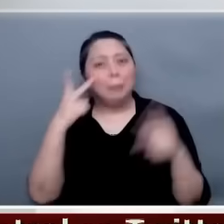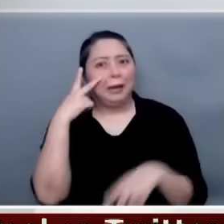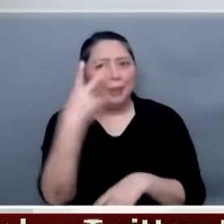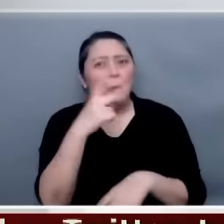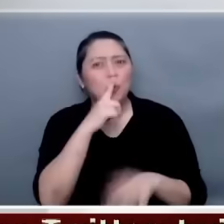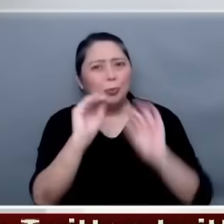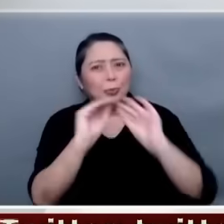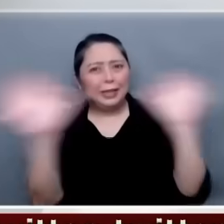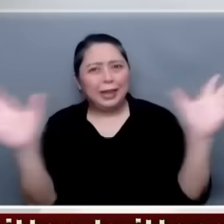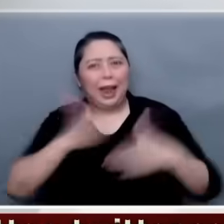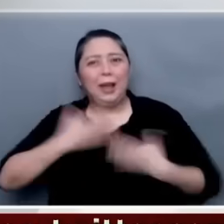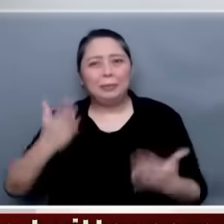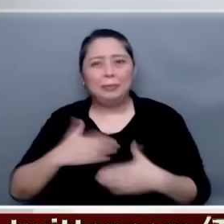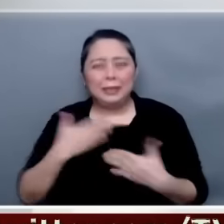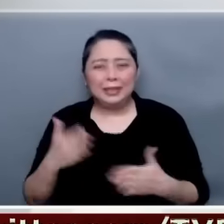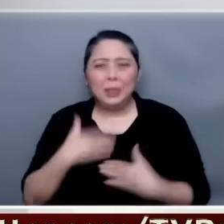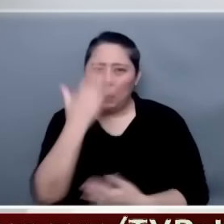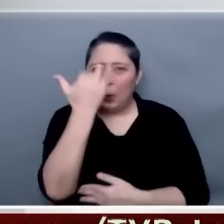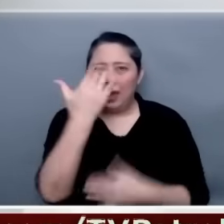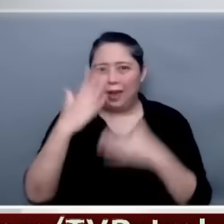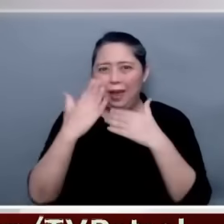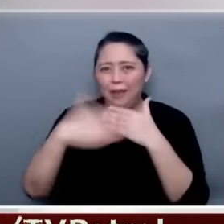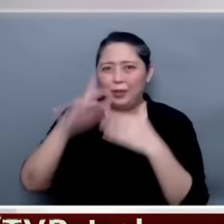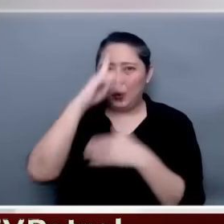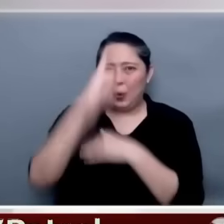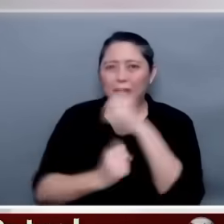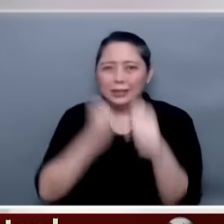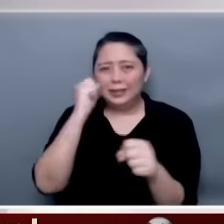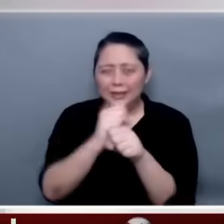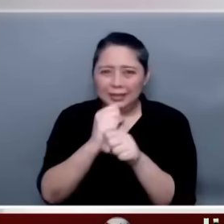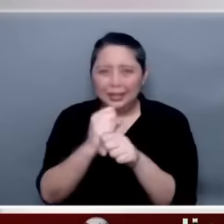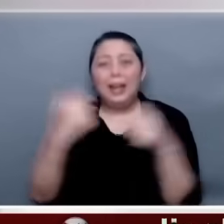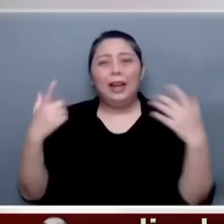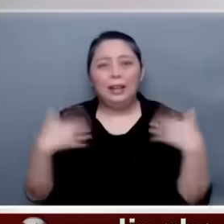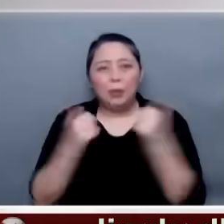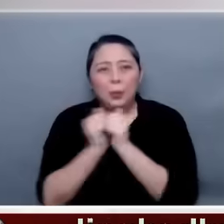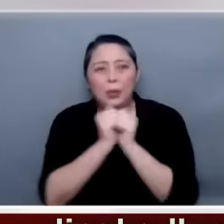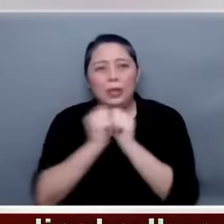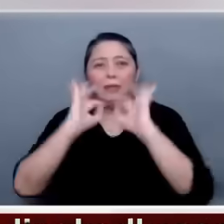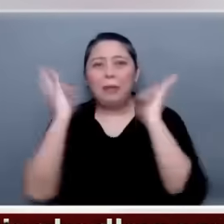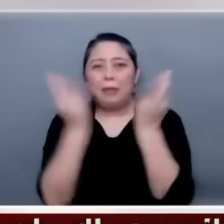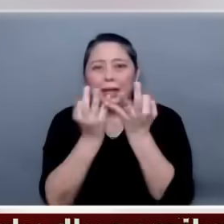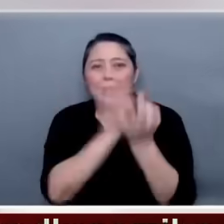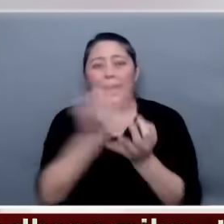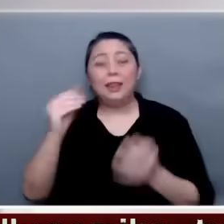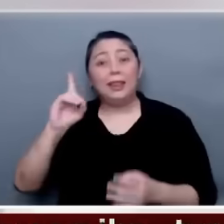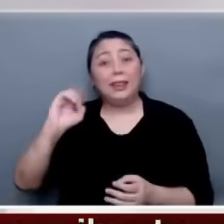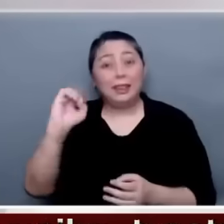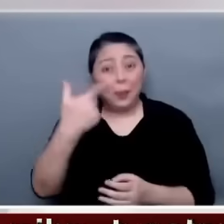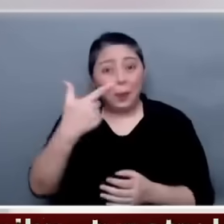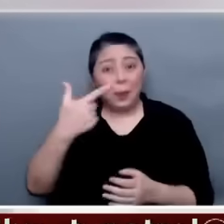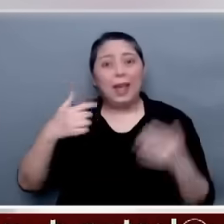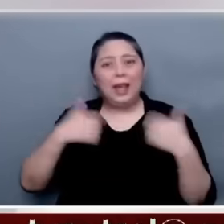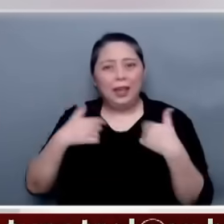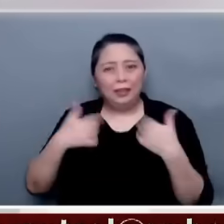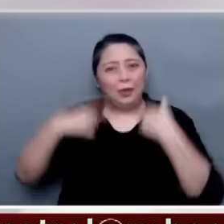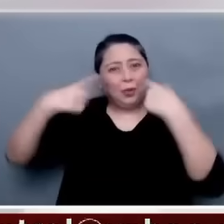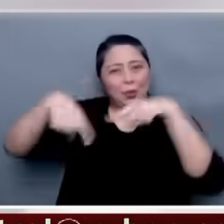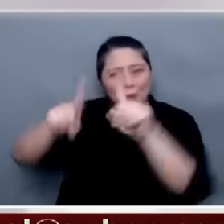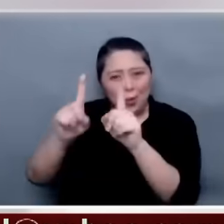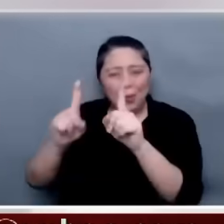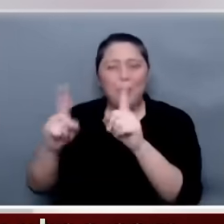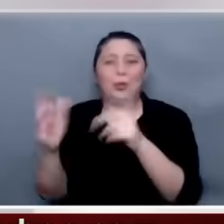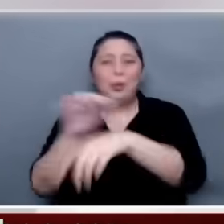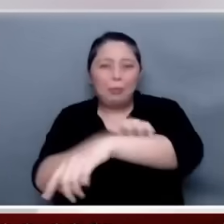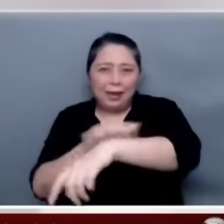Kasama ang pamilya pati ang kanilang fur baby. Namasyal sila sa isang mall sa Paranaque at tinangkilik ang food fair. Senior citizen na